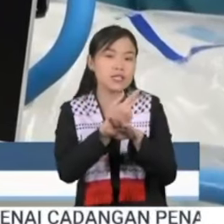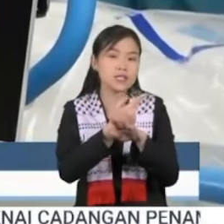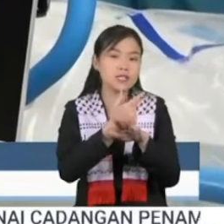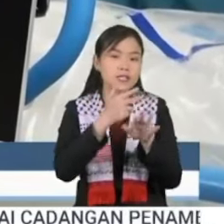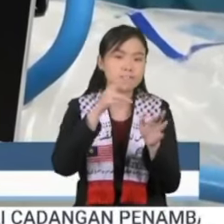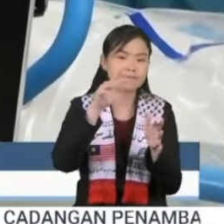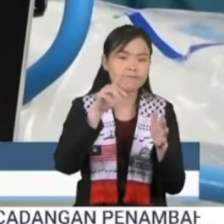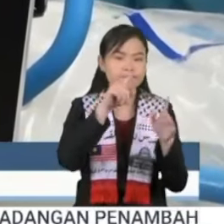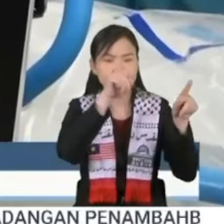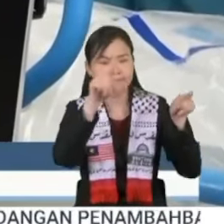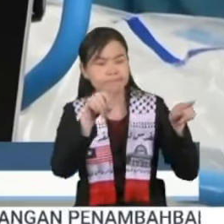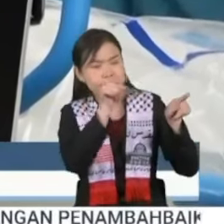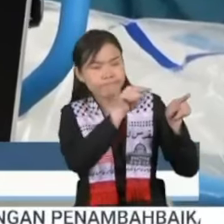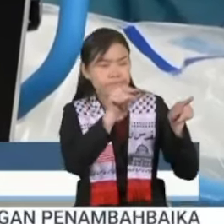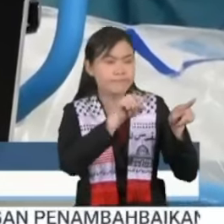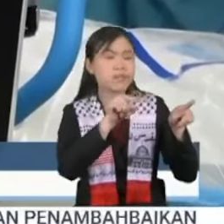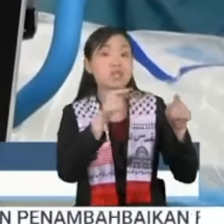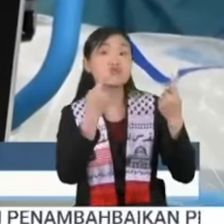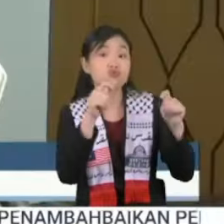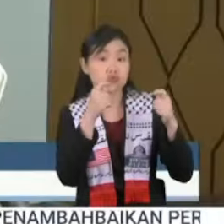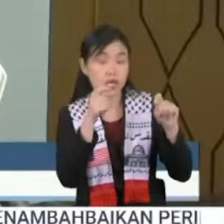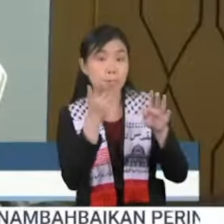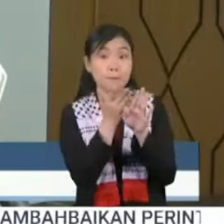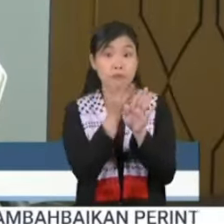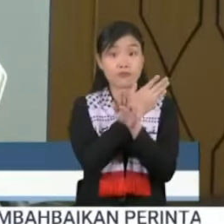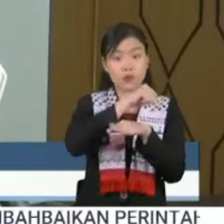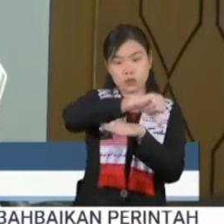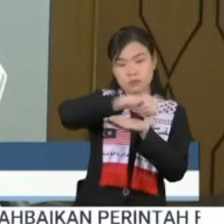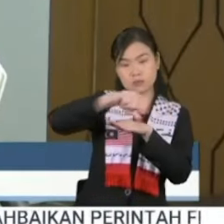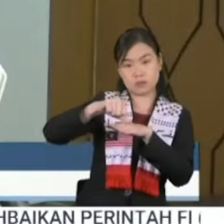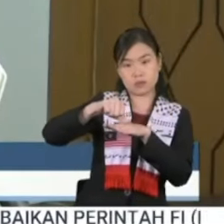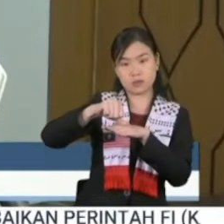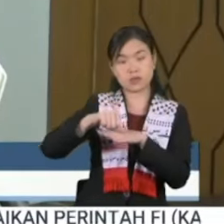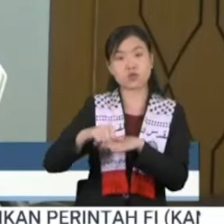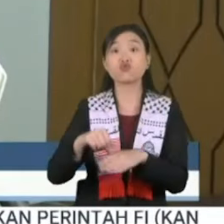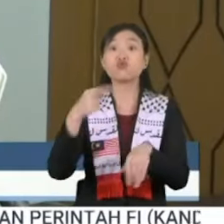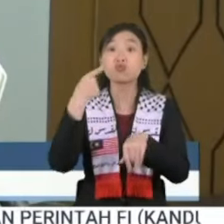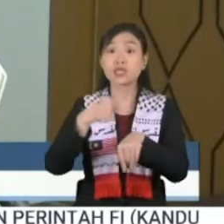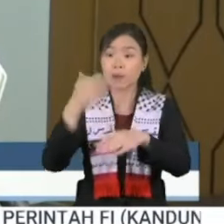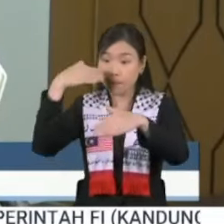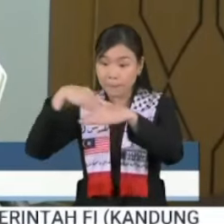itu. So, bila masuk ke dalam bilik bedah, tugas you